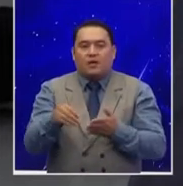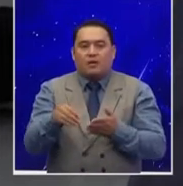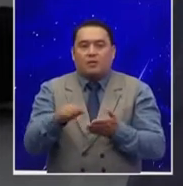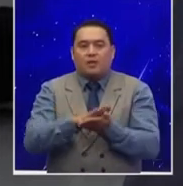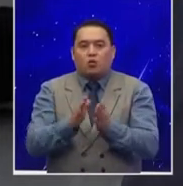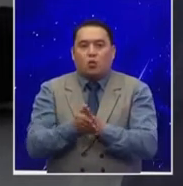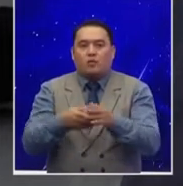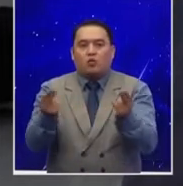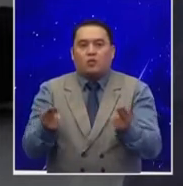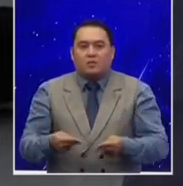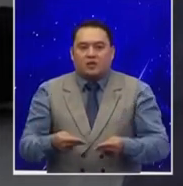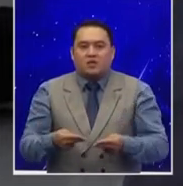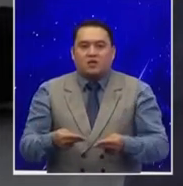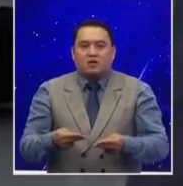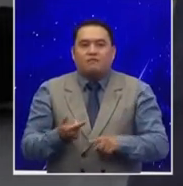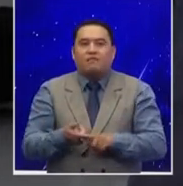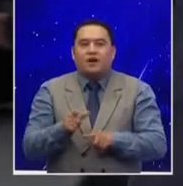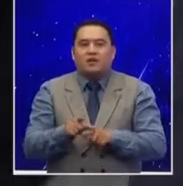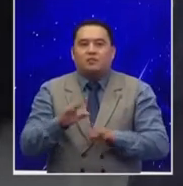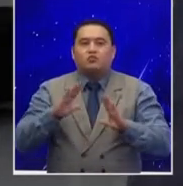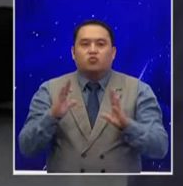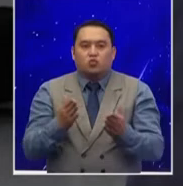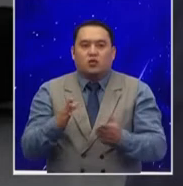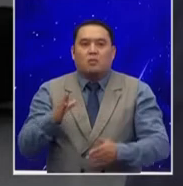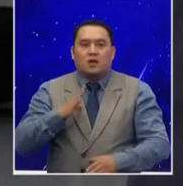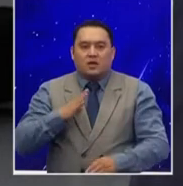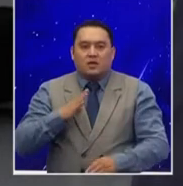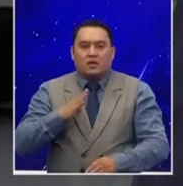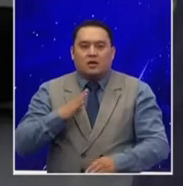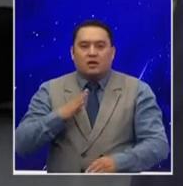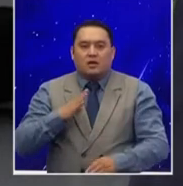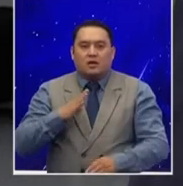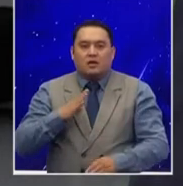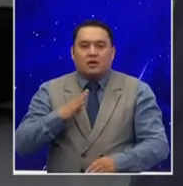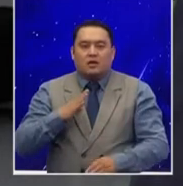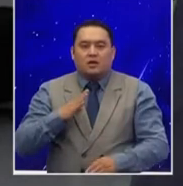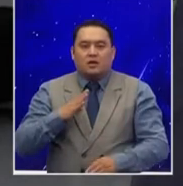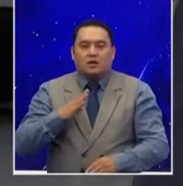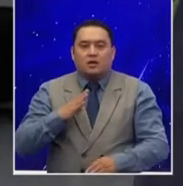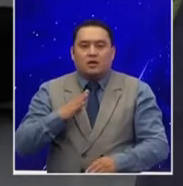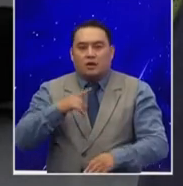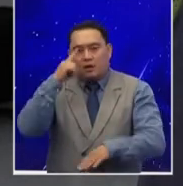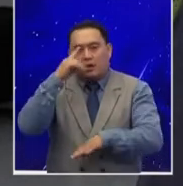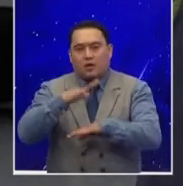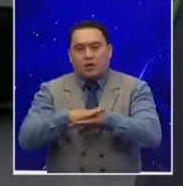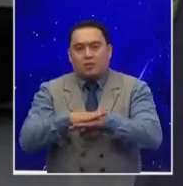договору купли-продажи. Вот. В этом случае были в свое время